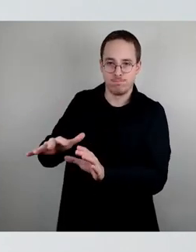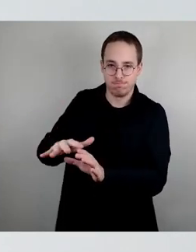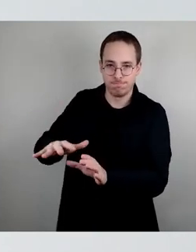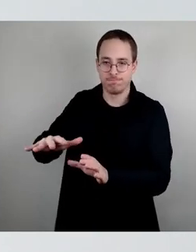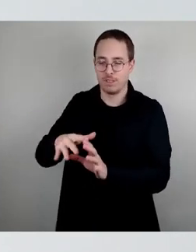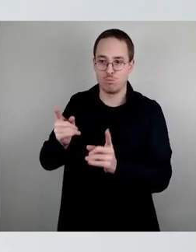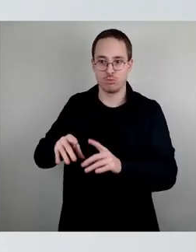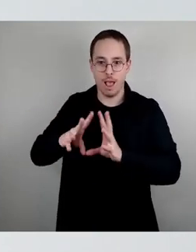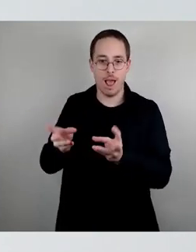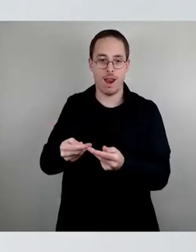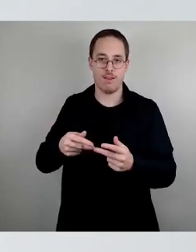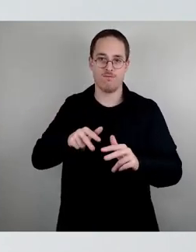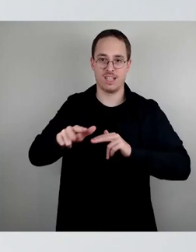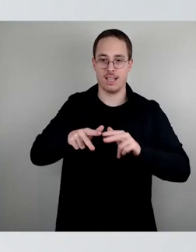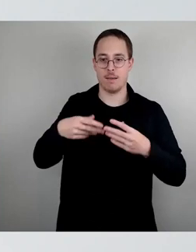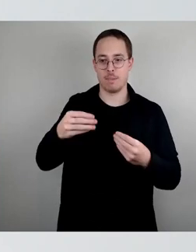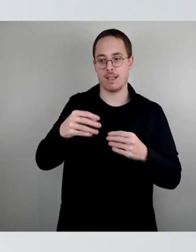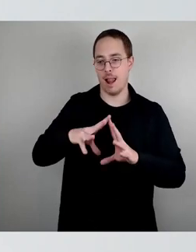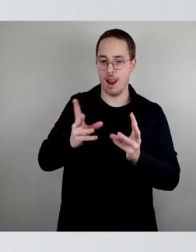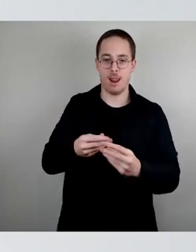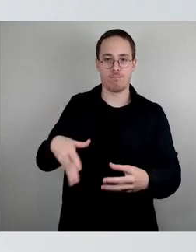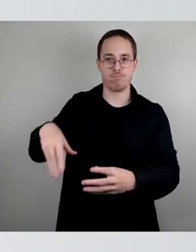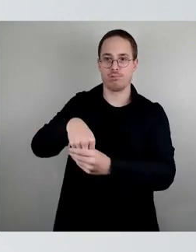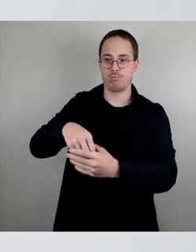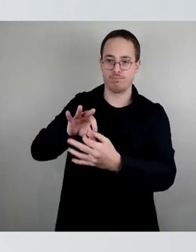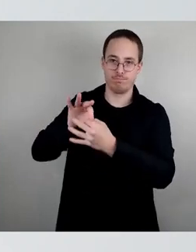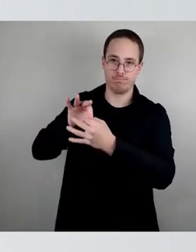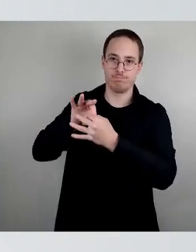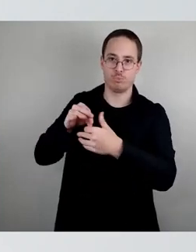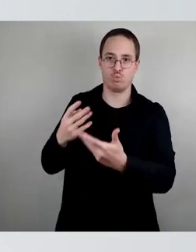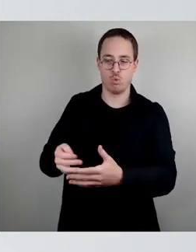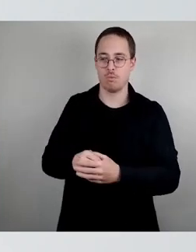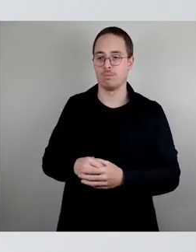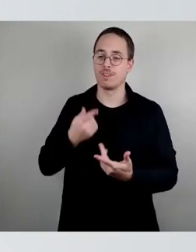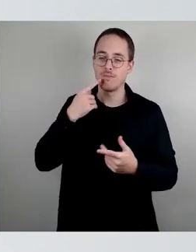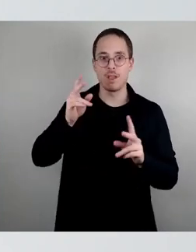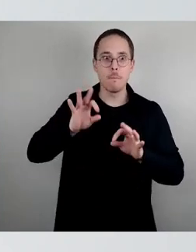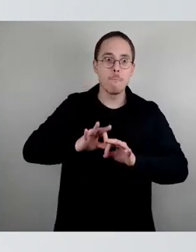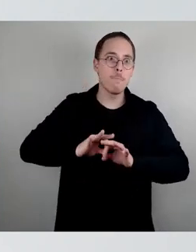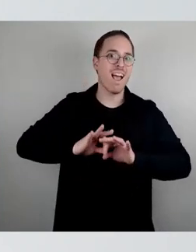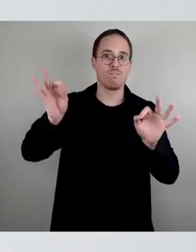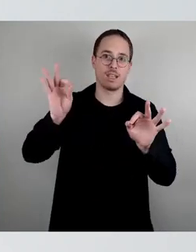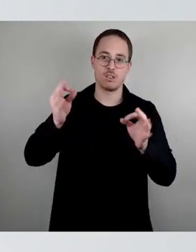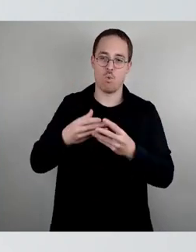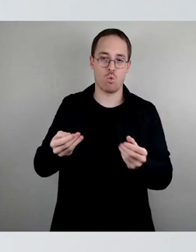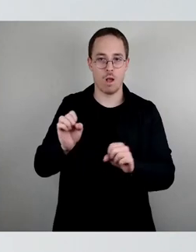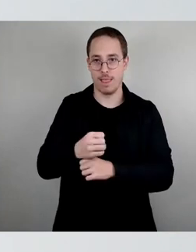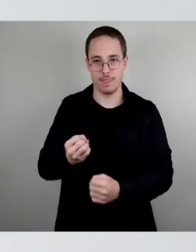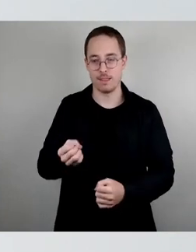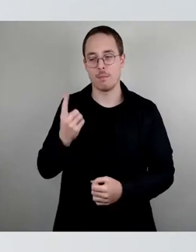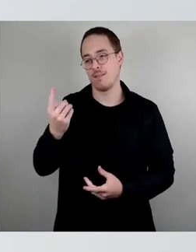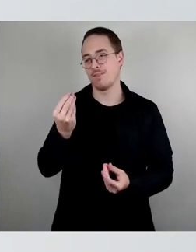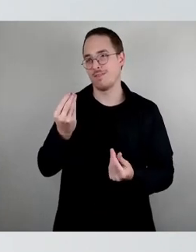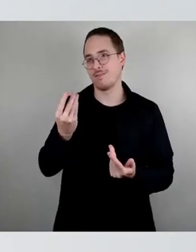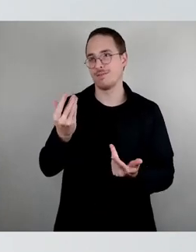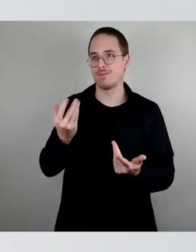wird dort kein Optimum geben, aber alle Verkehrsarten müssen so berücksichtigt werden, dass am Ende diese Verkehrsanlage nach dem